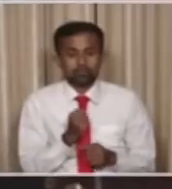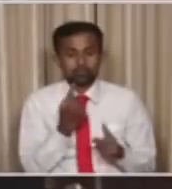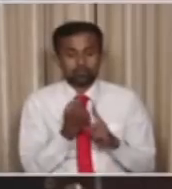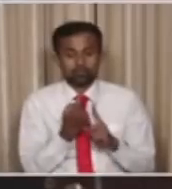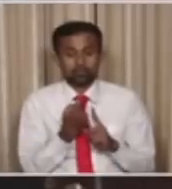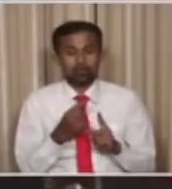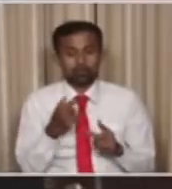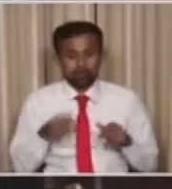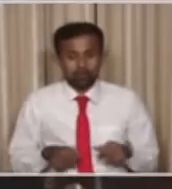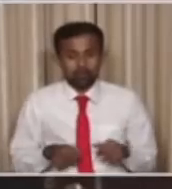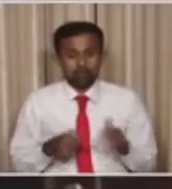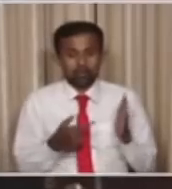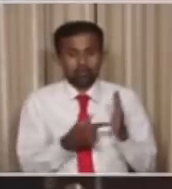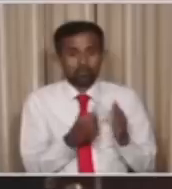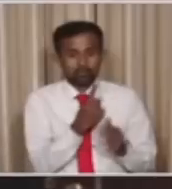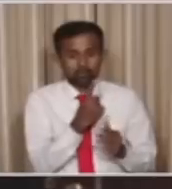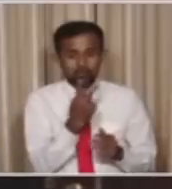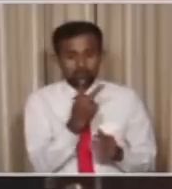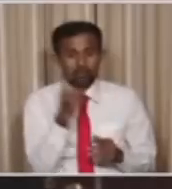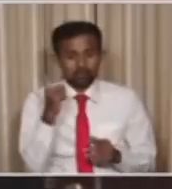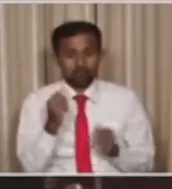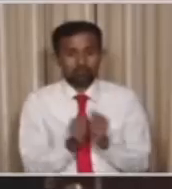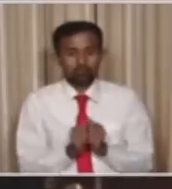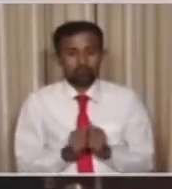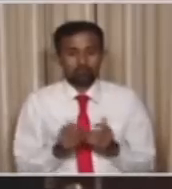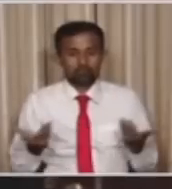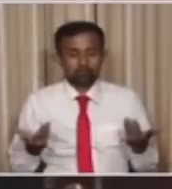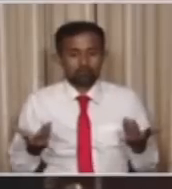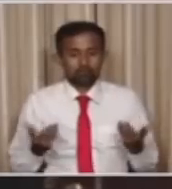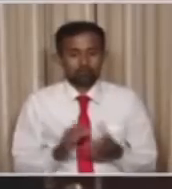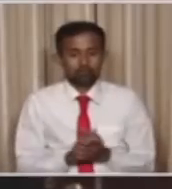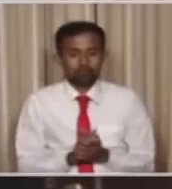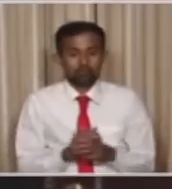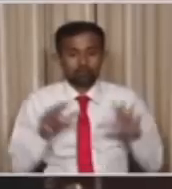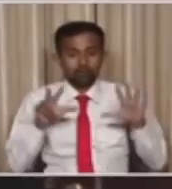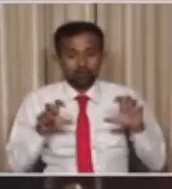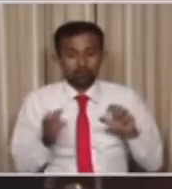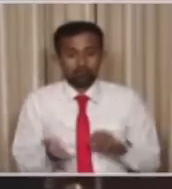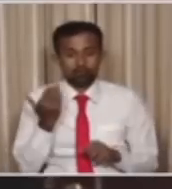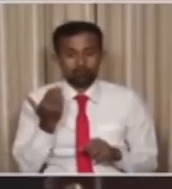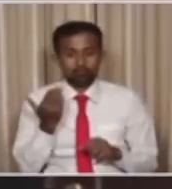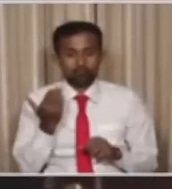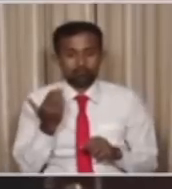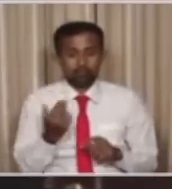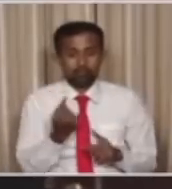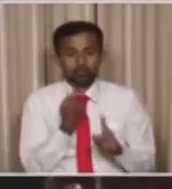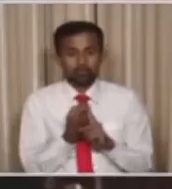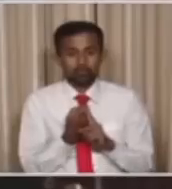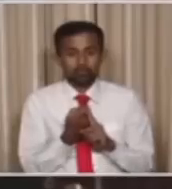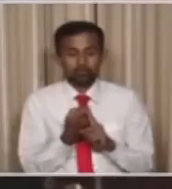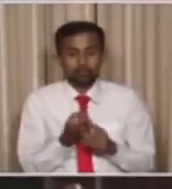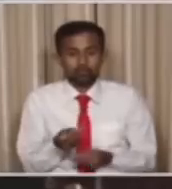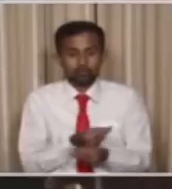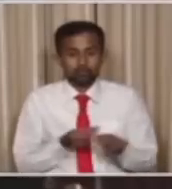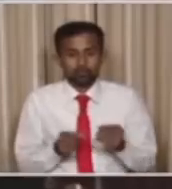මහරෝහලේ අදත් කැත් ලැබ් දෙකෙන් එකක් ක්‍රියාත්මක වෙන්නේ නැහැ. ගරු සෞඛ්‍ය අමාත්‍යතුමනි 8000කට වැඩි ප්‍රමාණයක් අද මහනුවර තදාසන්න